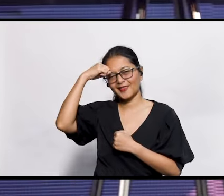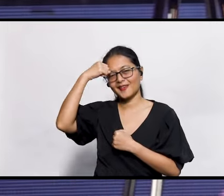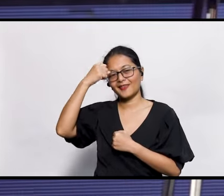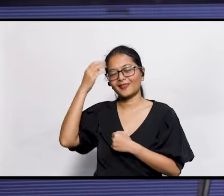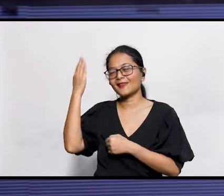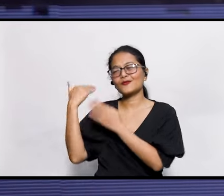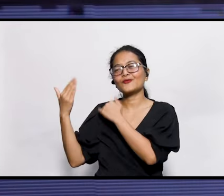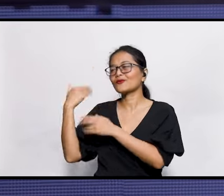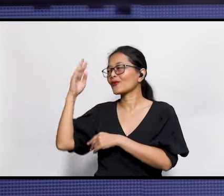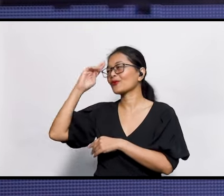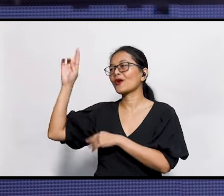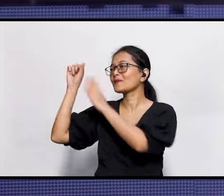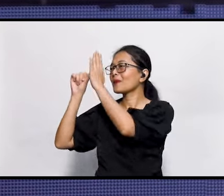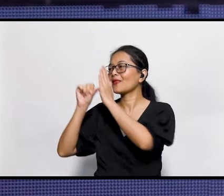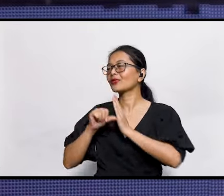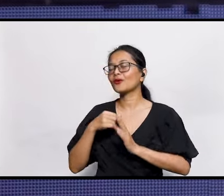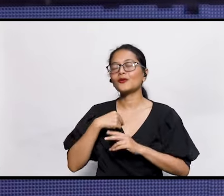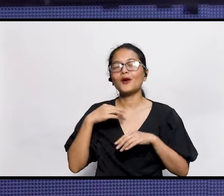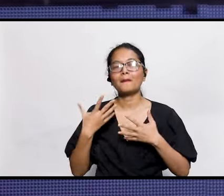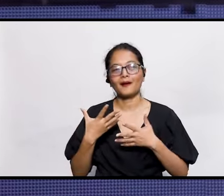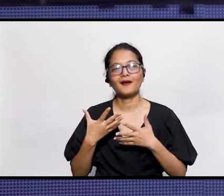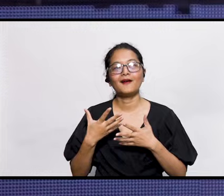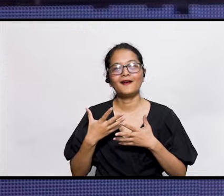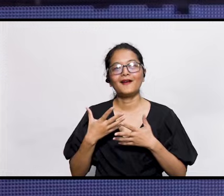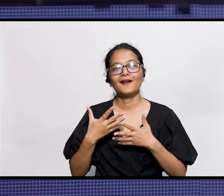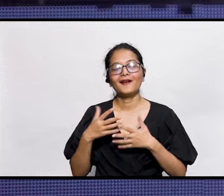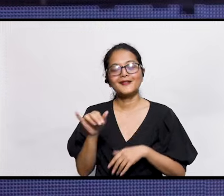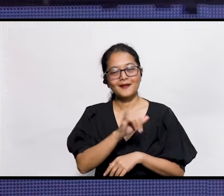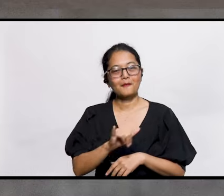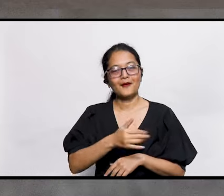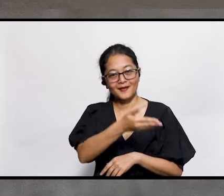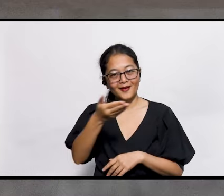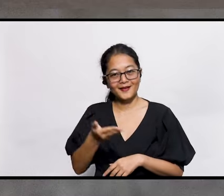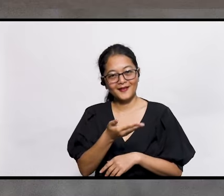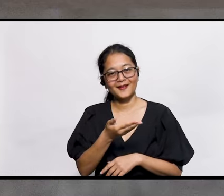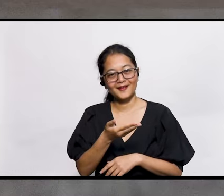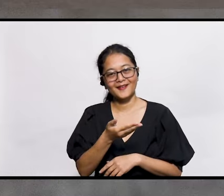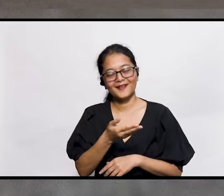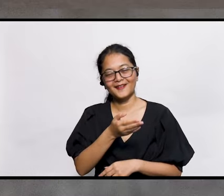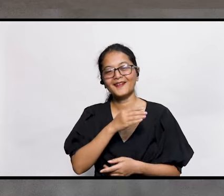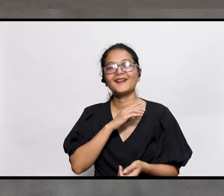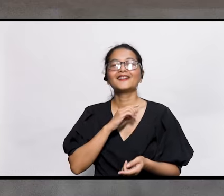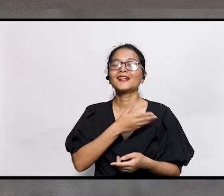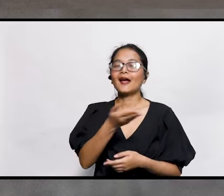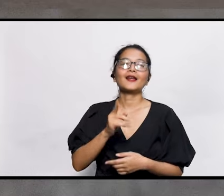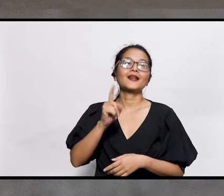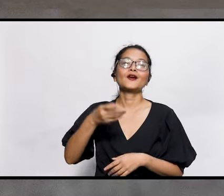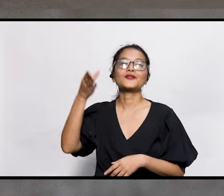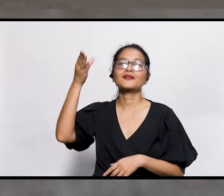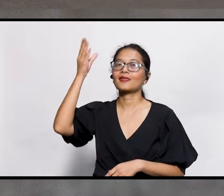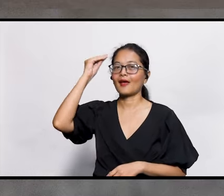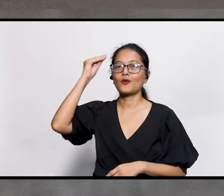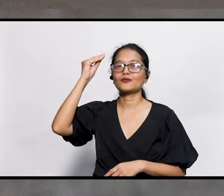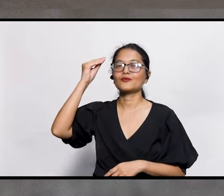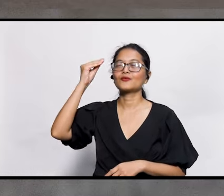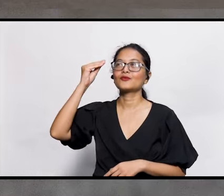Tuhan di dalam setiap kehidupan saya pribadi ketahuilah aku serahkan